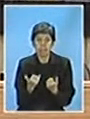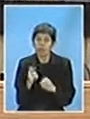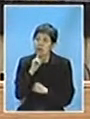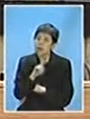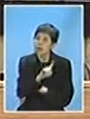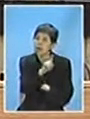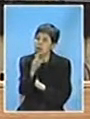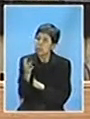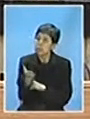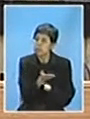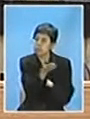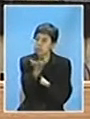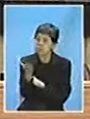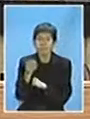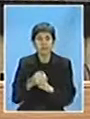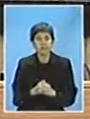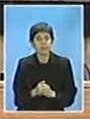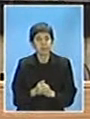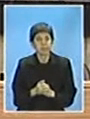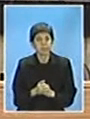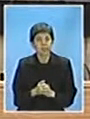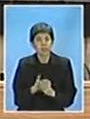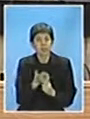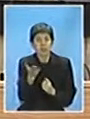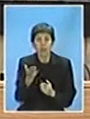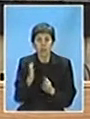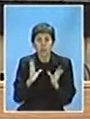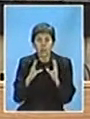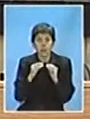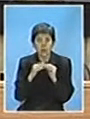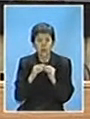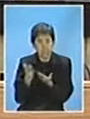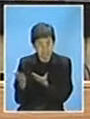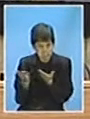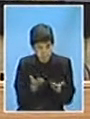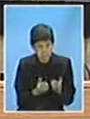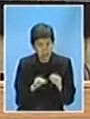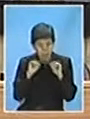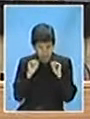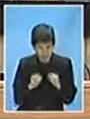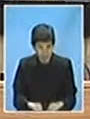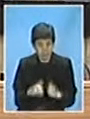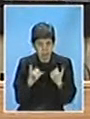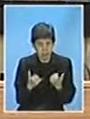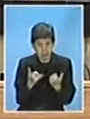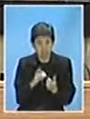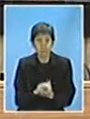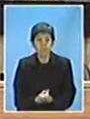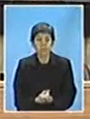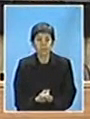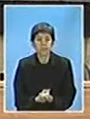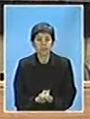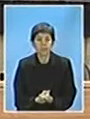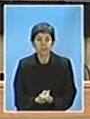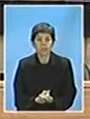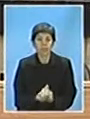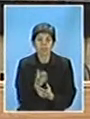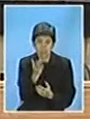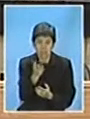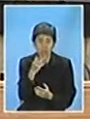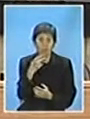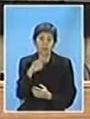ขอถามท่านสมาชิกค่ะเชิญท่านสมาชิกที่อยู่นอกห้องประชุมเข้าห้องประชุมเพื่อลงมติค่ะค่ะเชิญท่าน